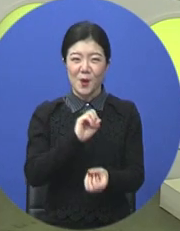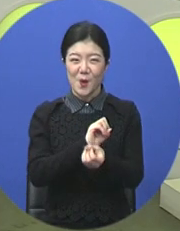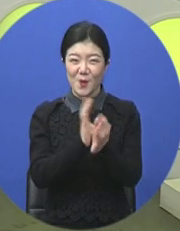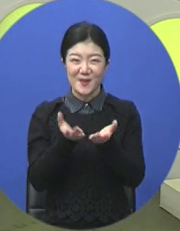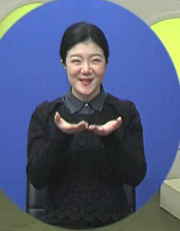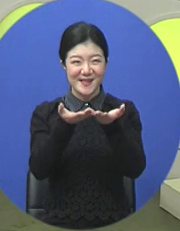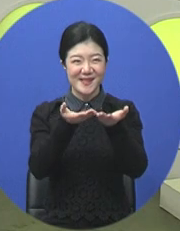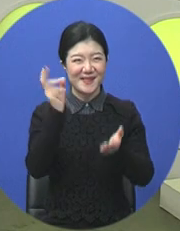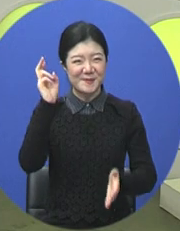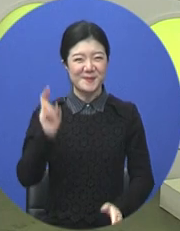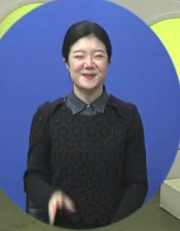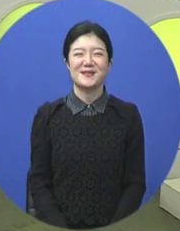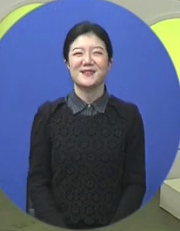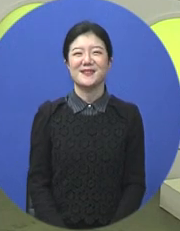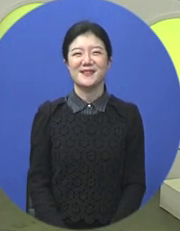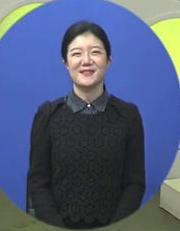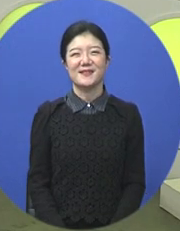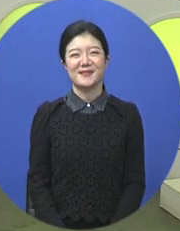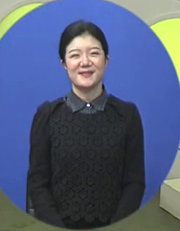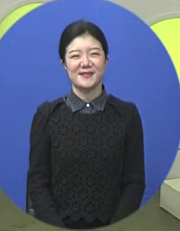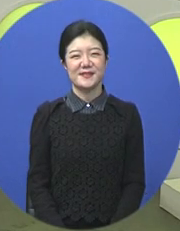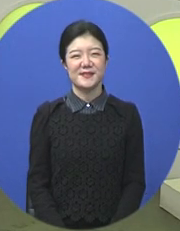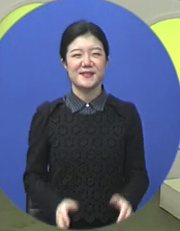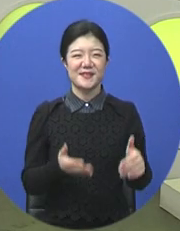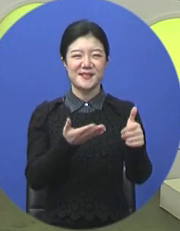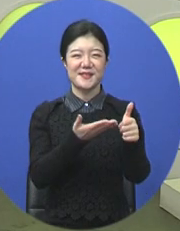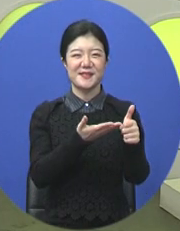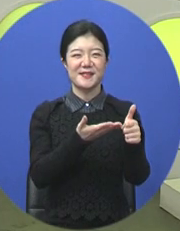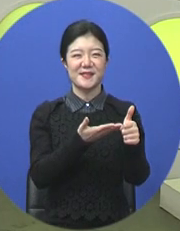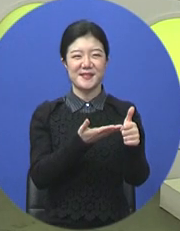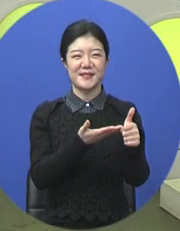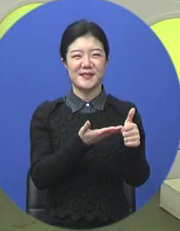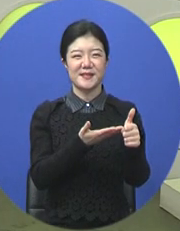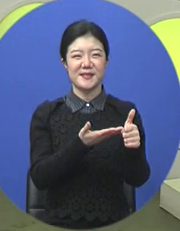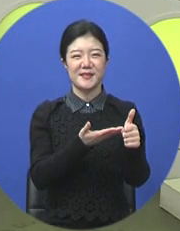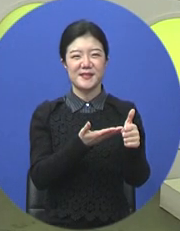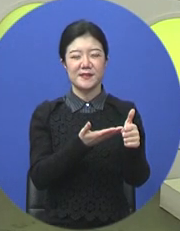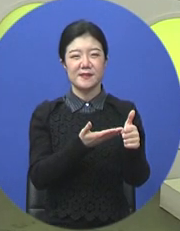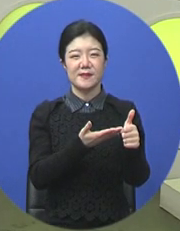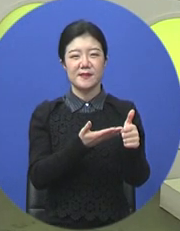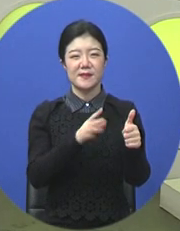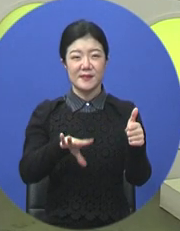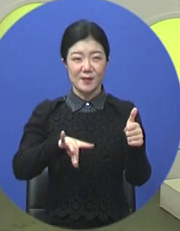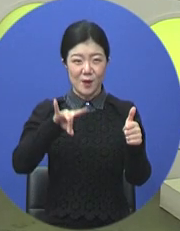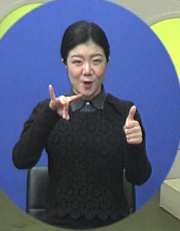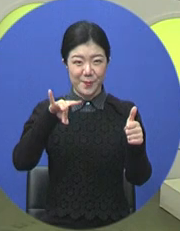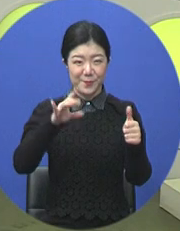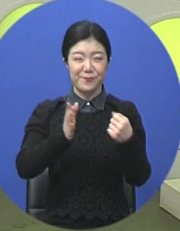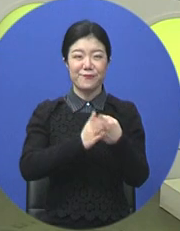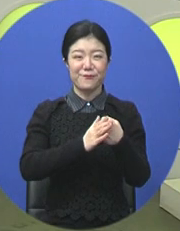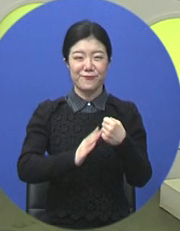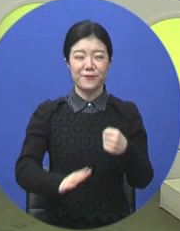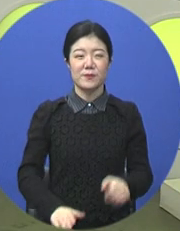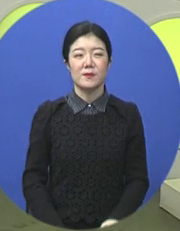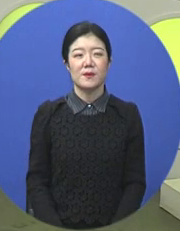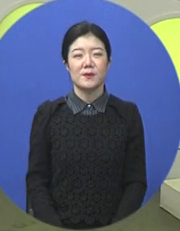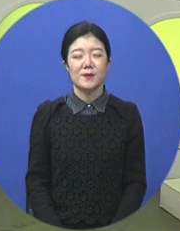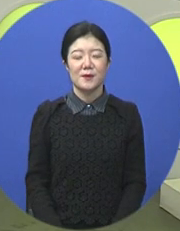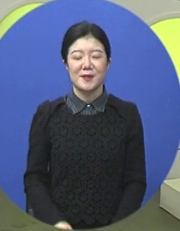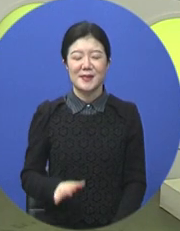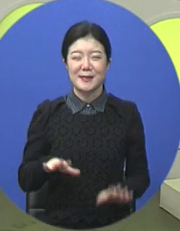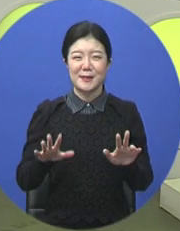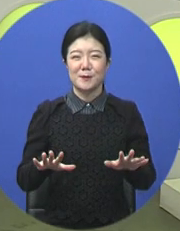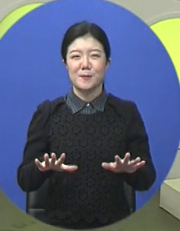나오나요 새로 라고 야만이 4 예 축소 생각을 먹고 올 들어